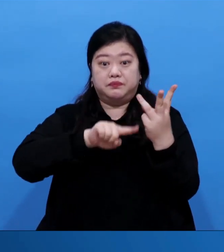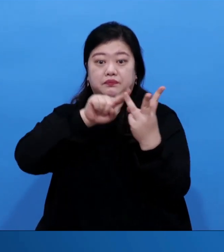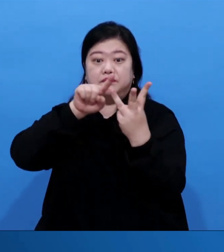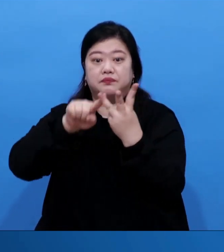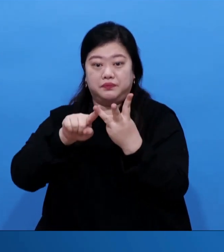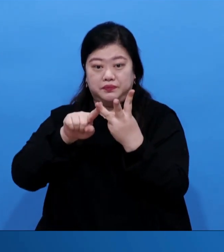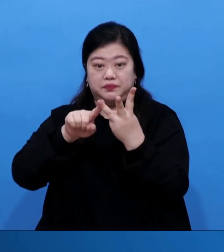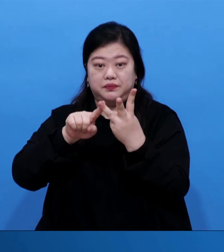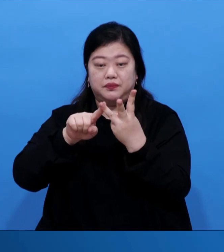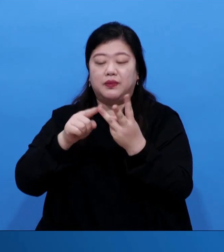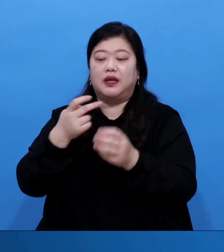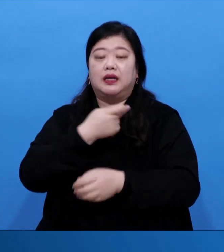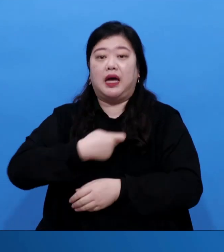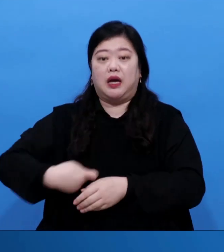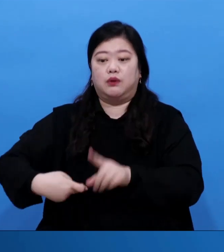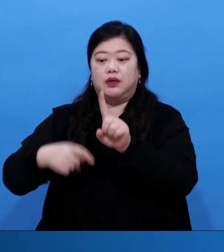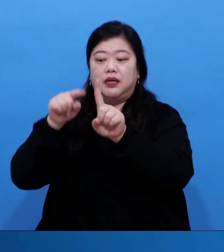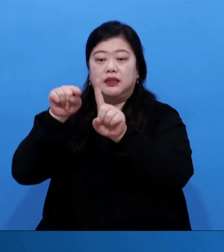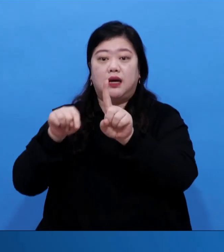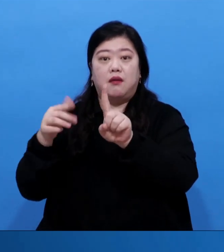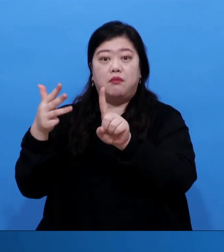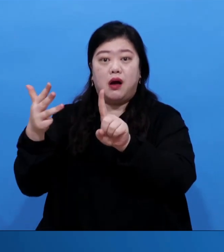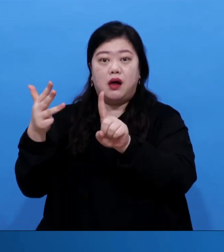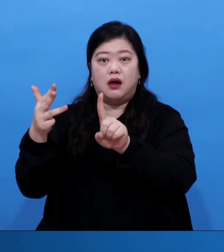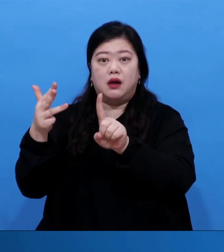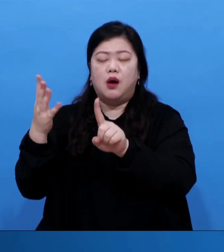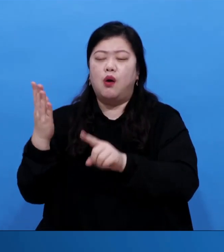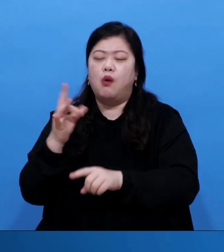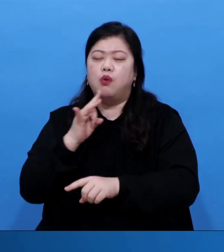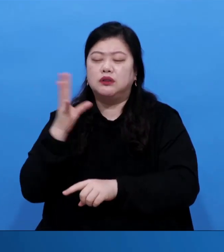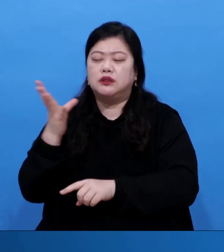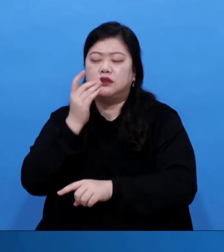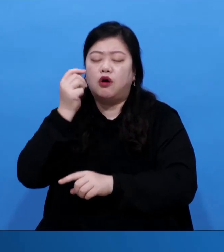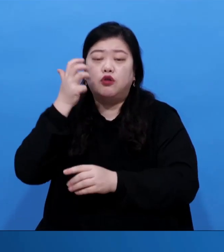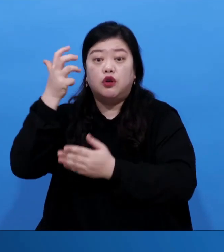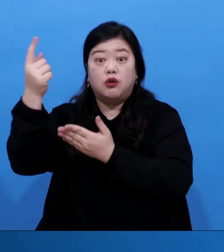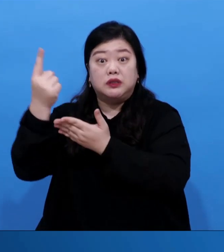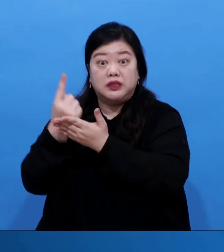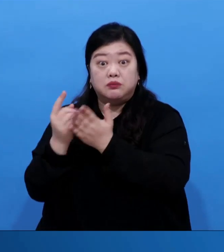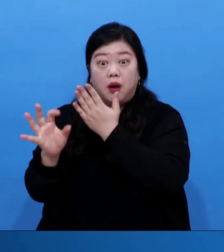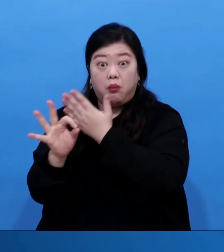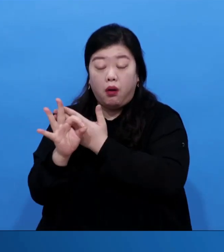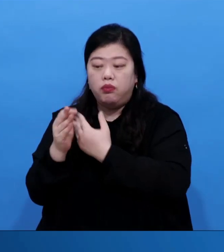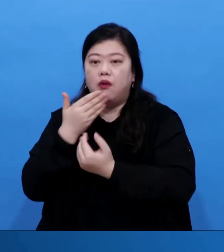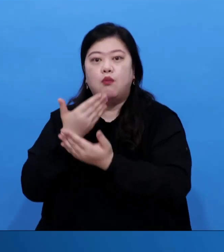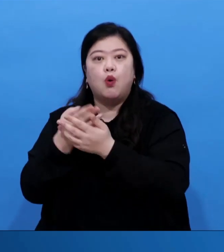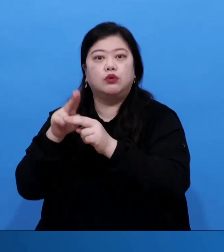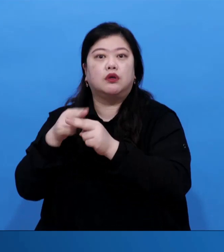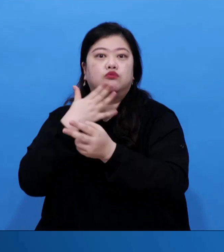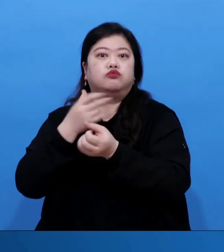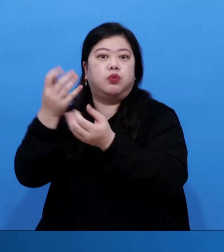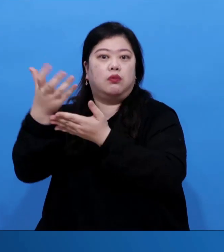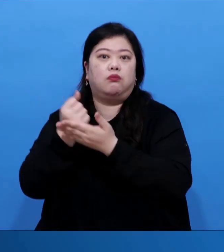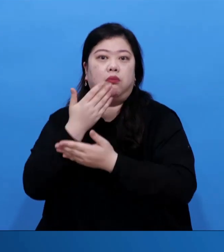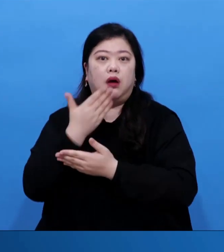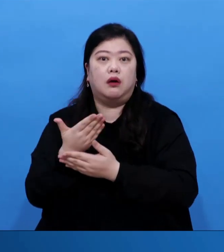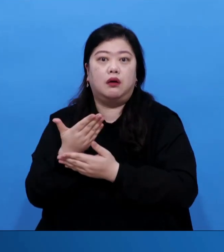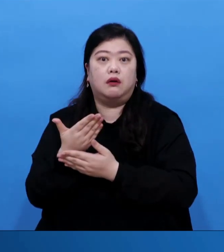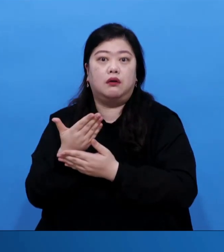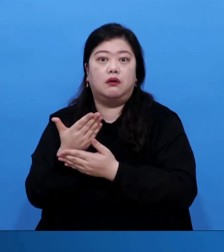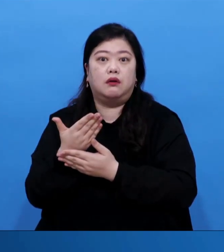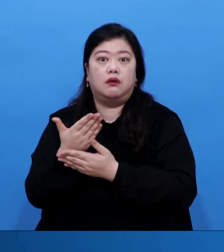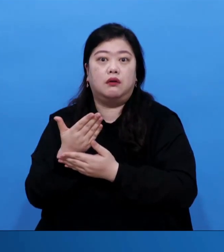되는 이런 축복이 1장 8절입니다. And the actual blessing that comes upon you is Acts 1:8. 예수님이 약속하셨어요. Jesus promised